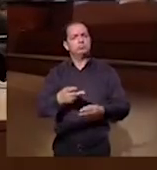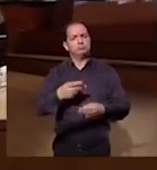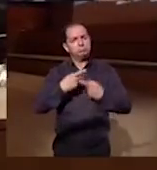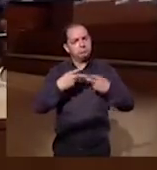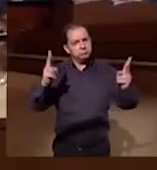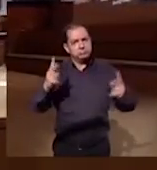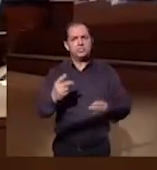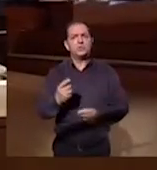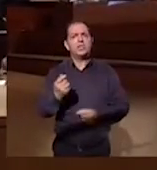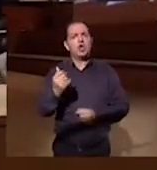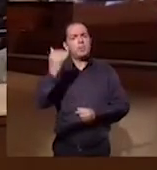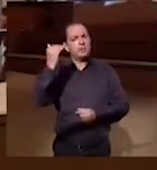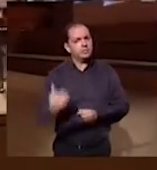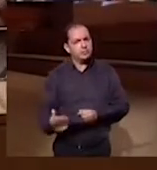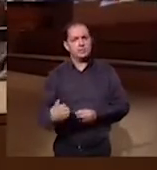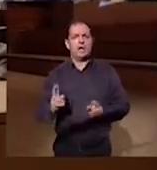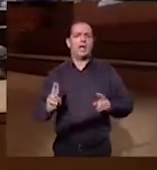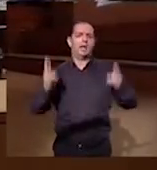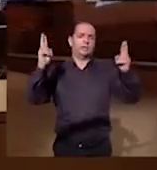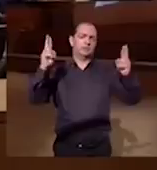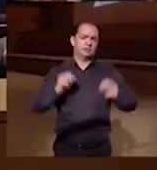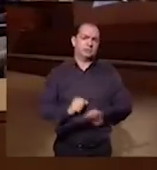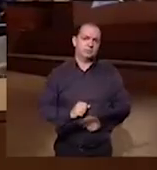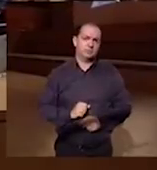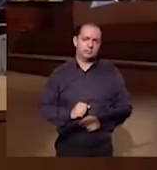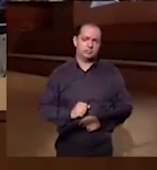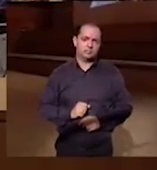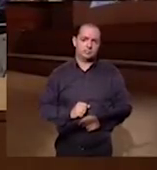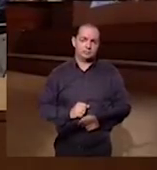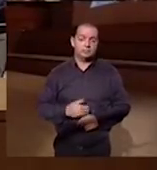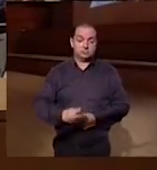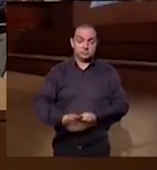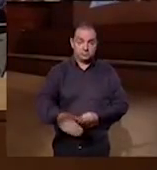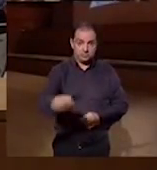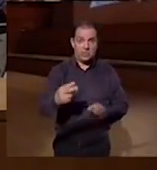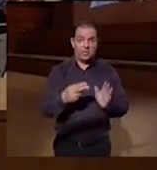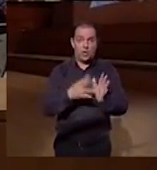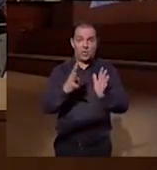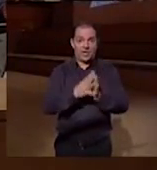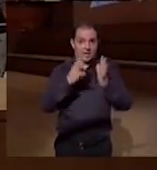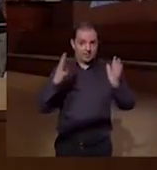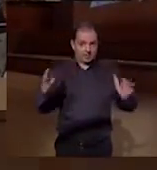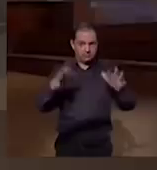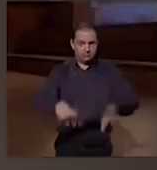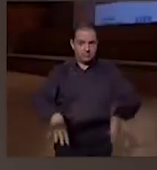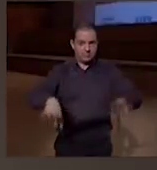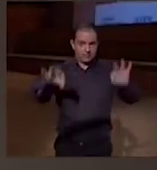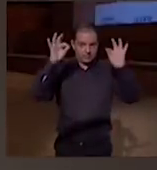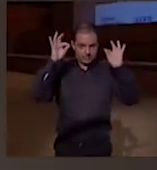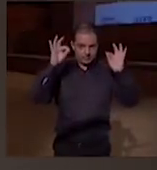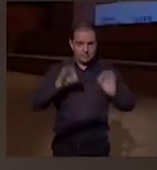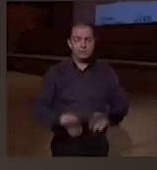μια οικονομικότερη πηγή ενέργειας. Τέλος, τίθεται εντός του 19 σε εφαρμογή το Target